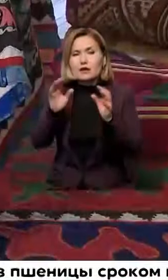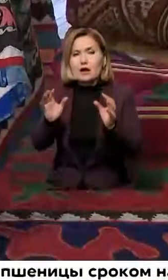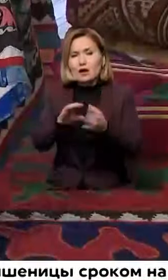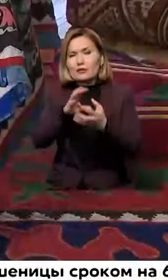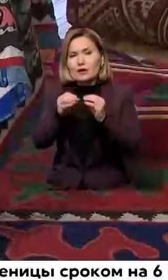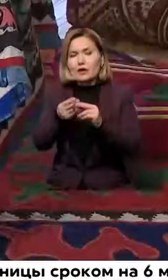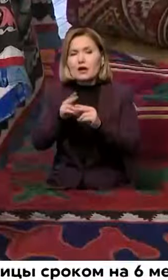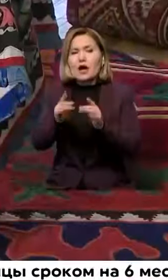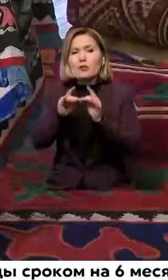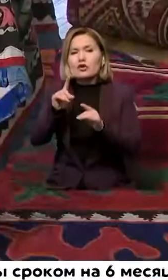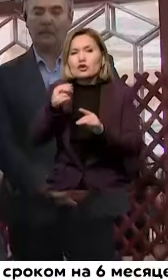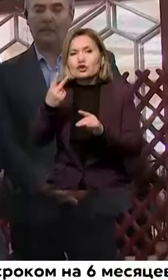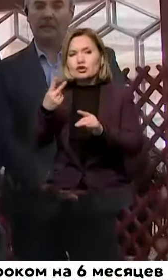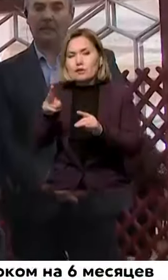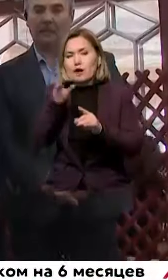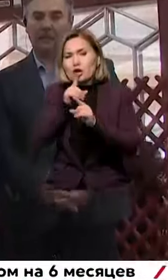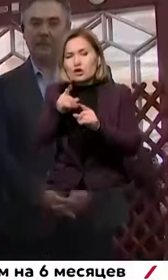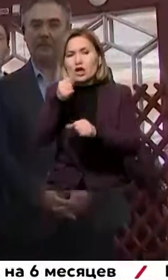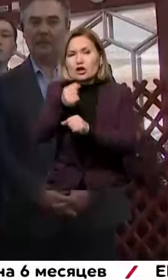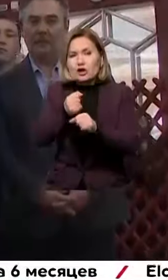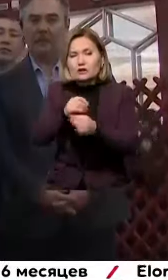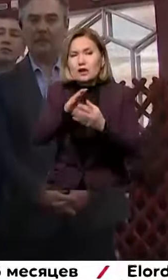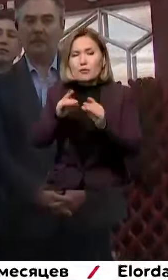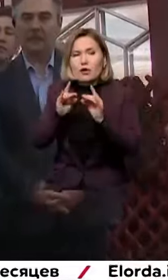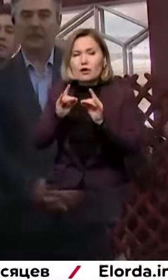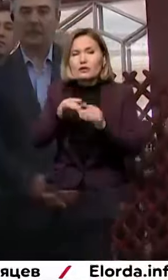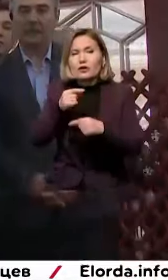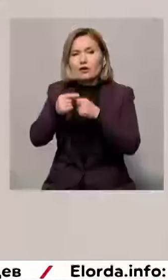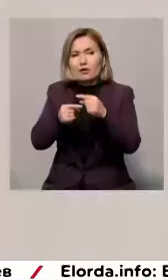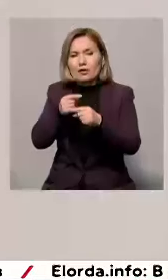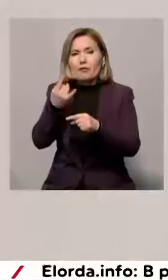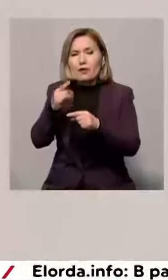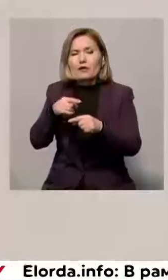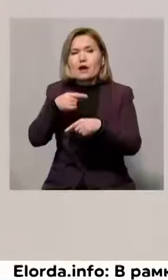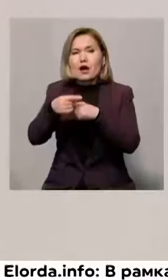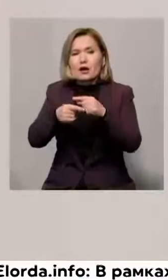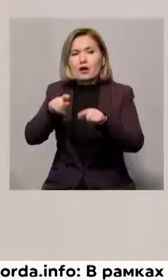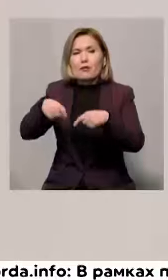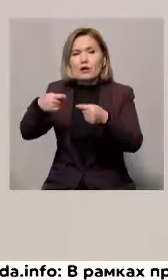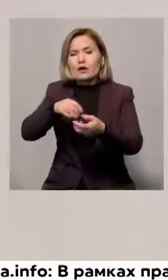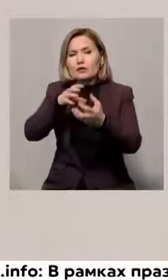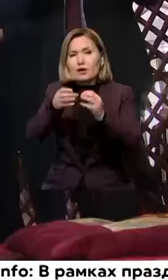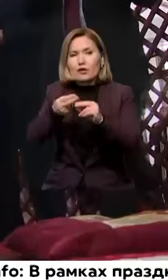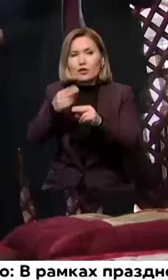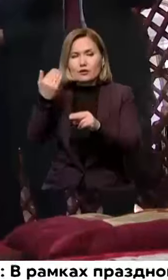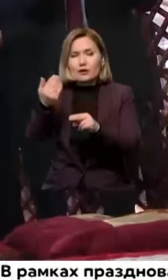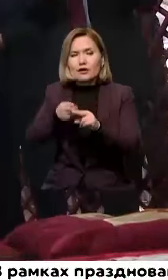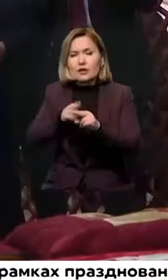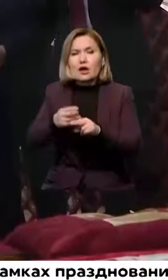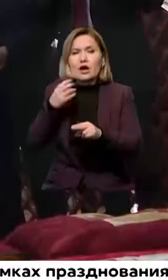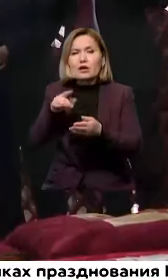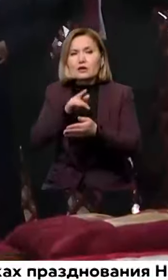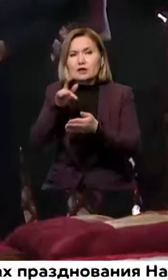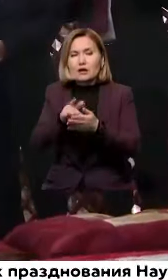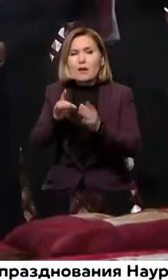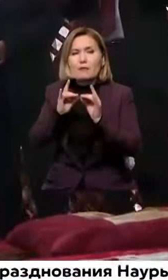бесіктің жасалғанына 120 жыл болыпты. 4 ұрпақтың балалары жатқан деген мәлімет бар. Ол этнографиялық экспедиция барысында Қызылорда